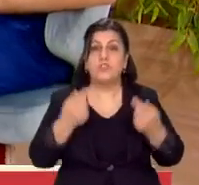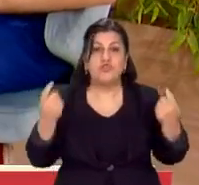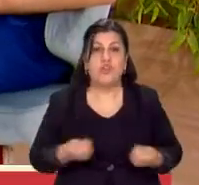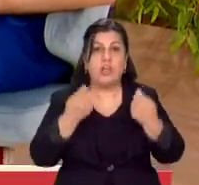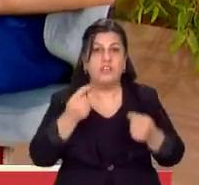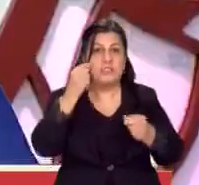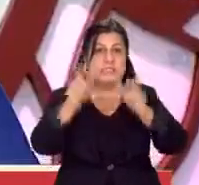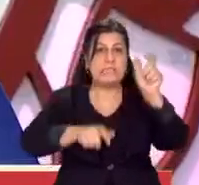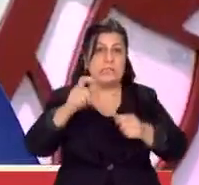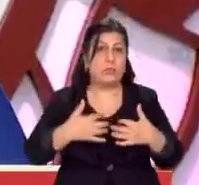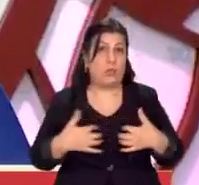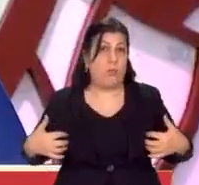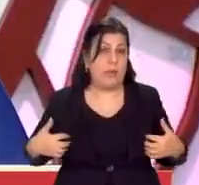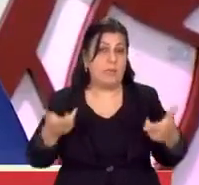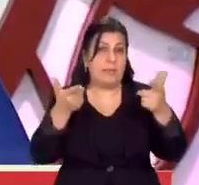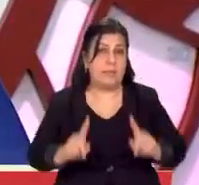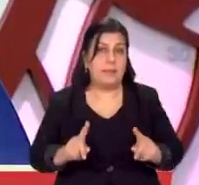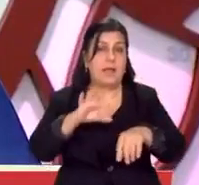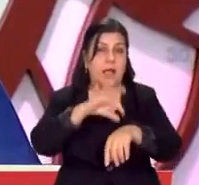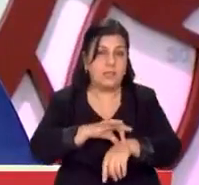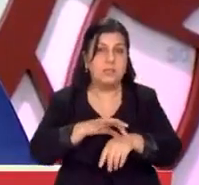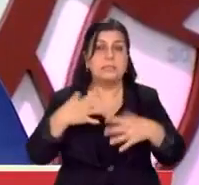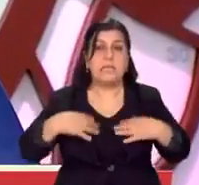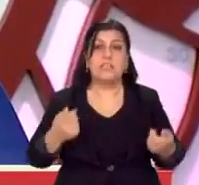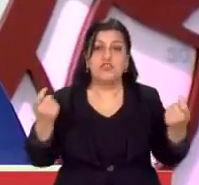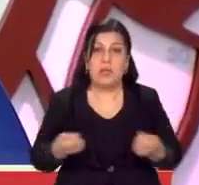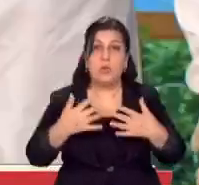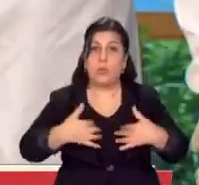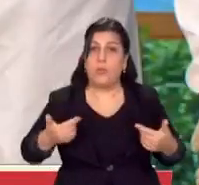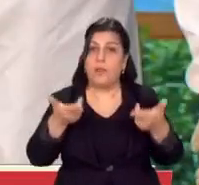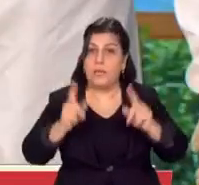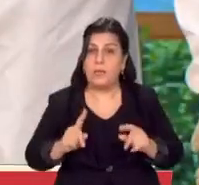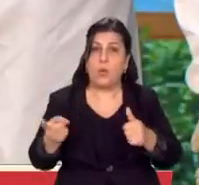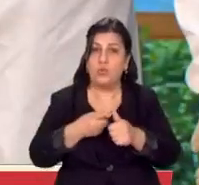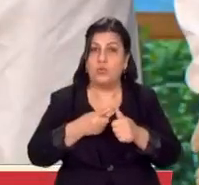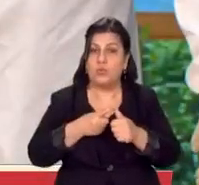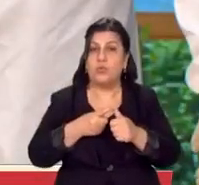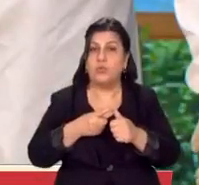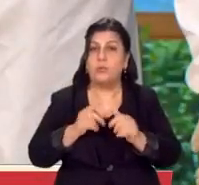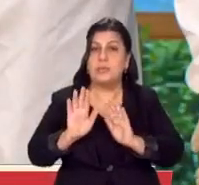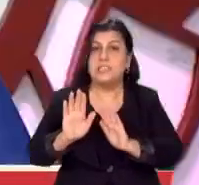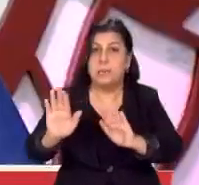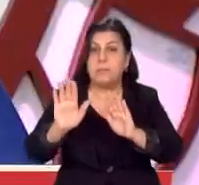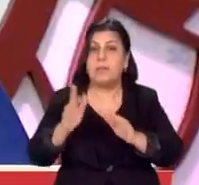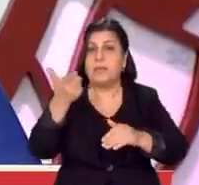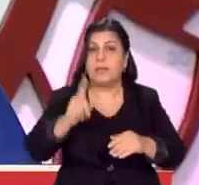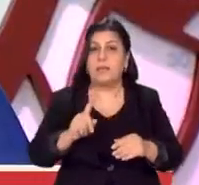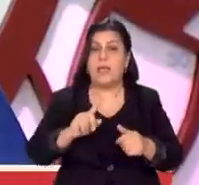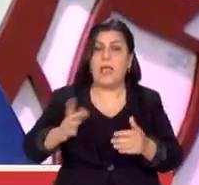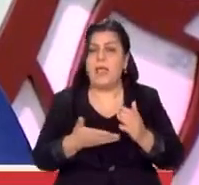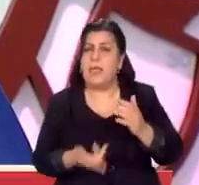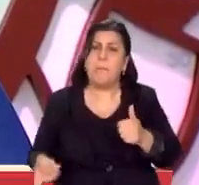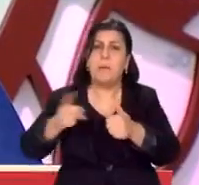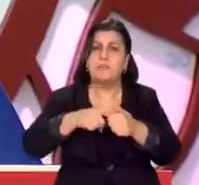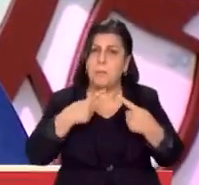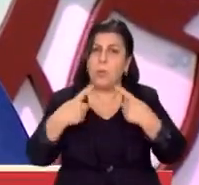güvenliği bu bu Evet yani bu hastaneler sağlık çalışanların güvenliğini ve öncelikli tutma ve desteklemeli diye en başından